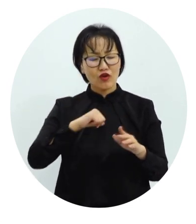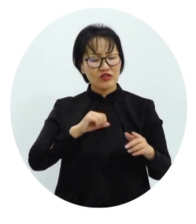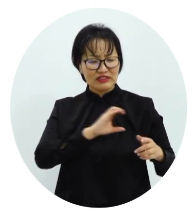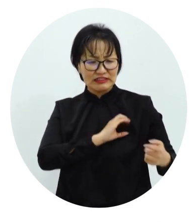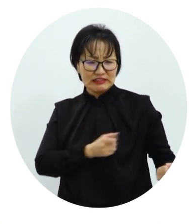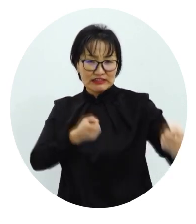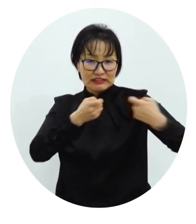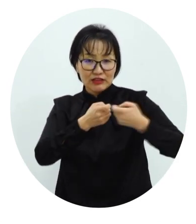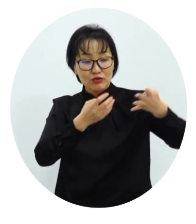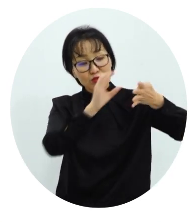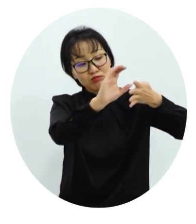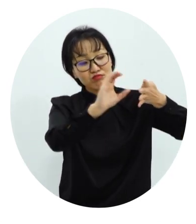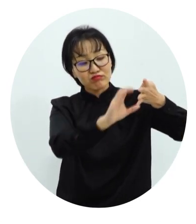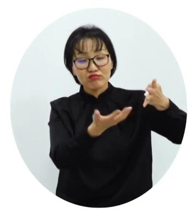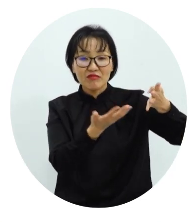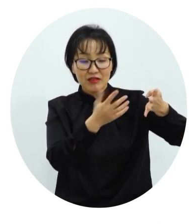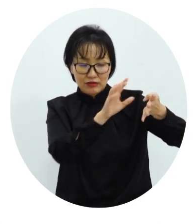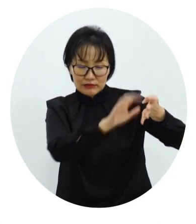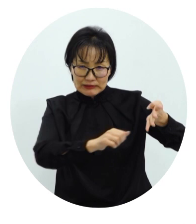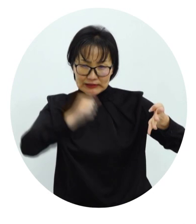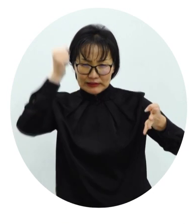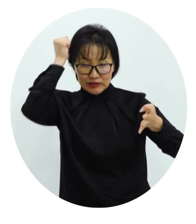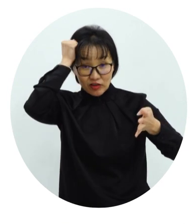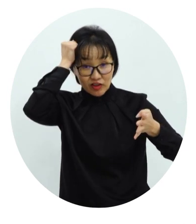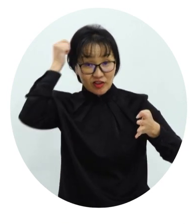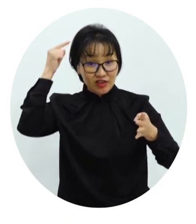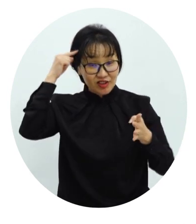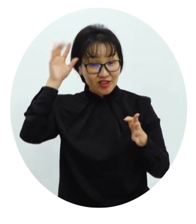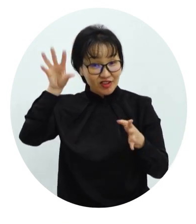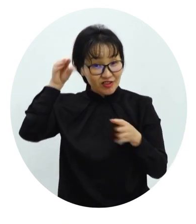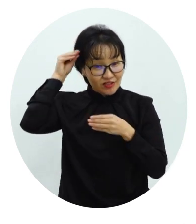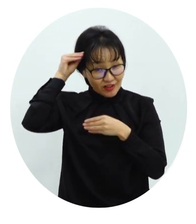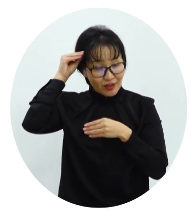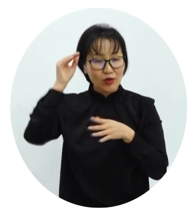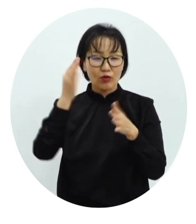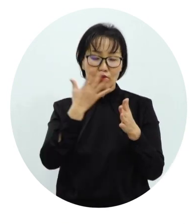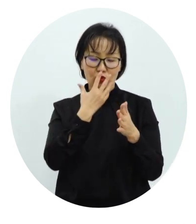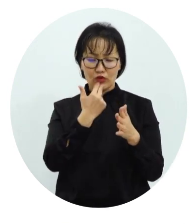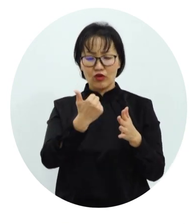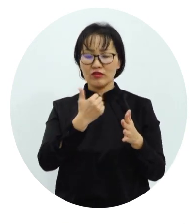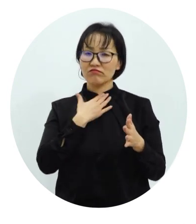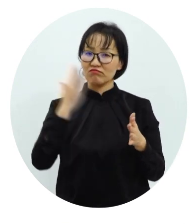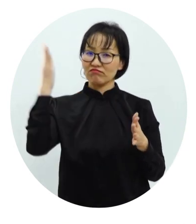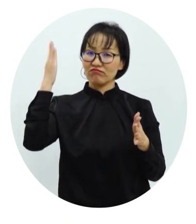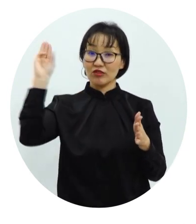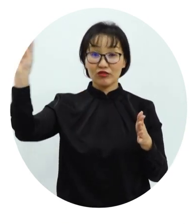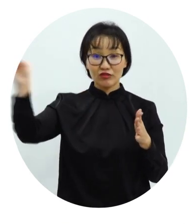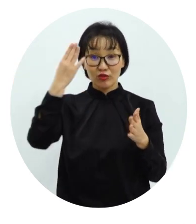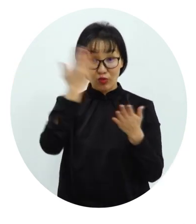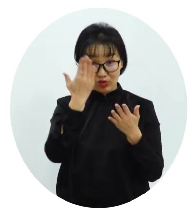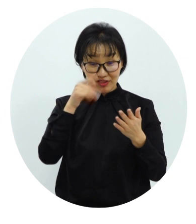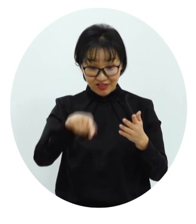4 мөртөө маш сайн тогтоон чэйжлээд уран тод унших дасгалыг хийж байгааг орой